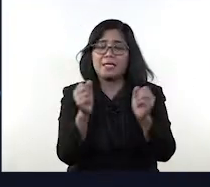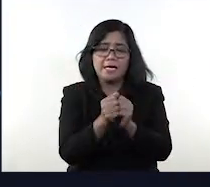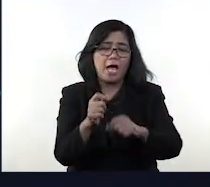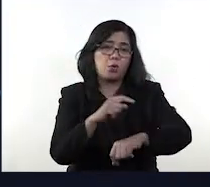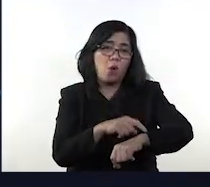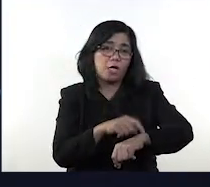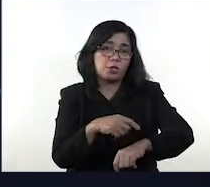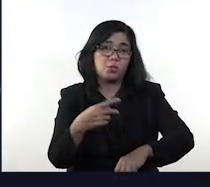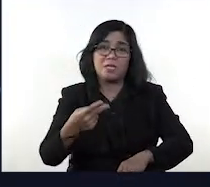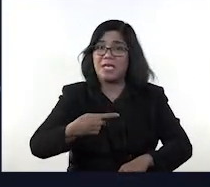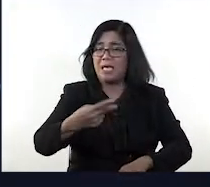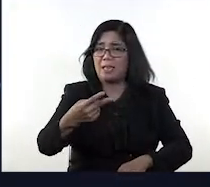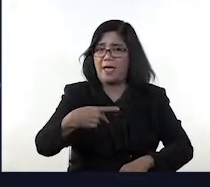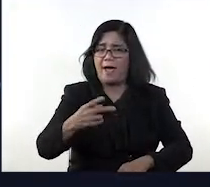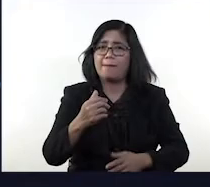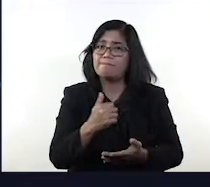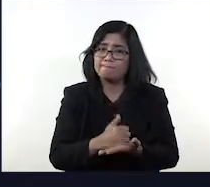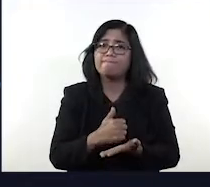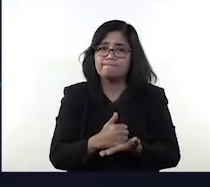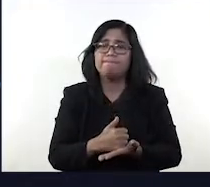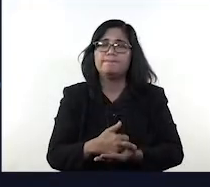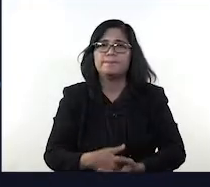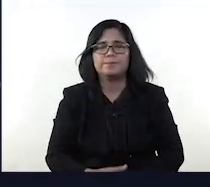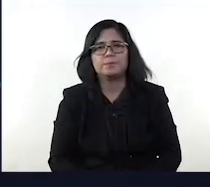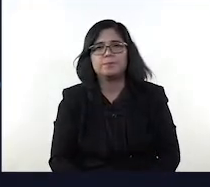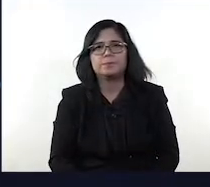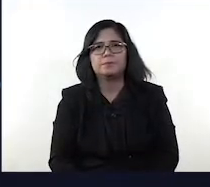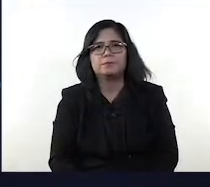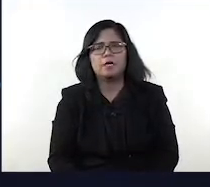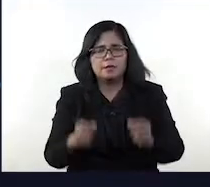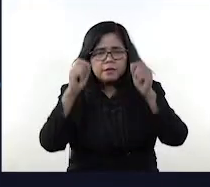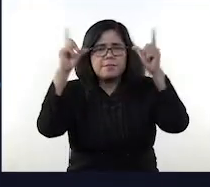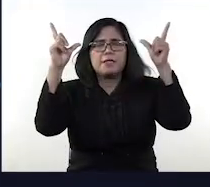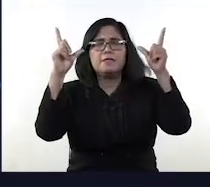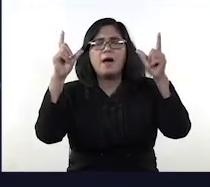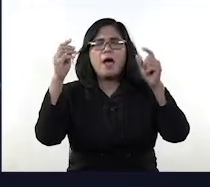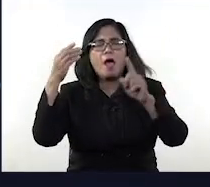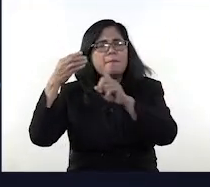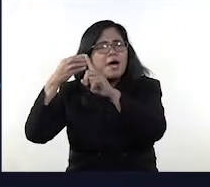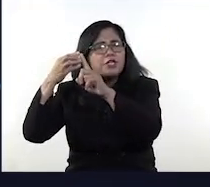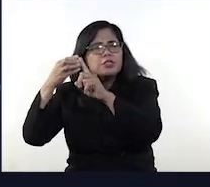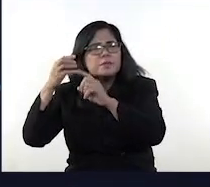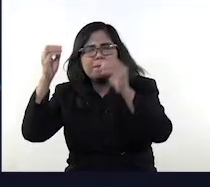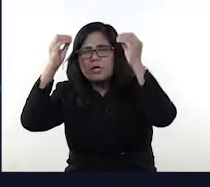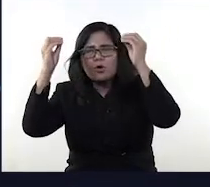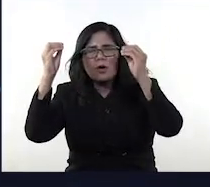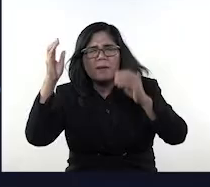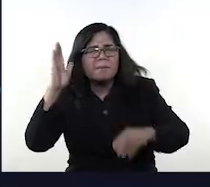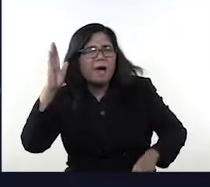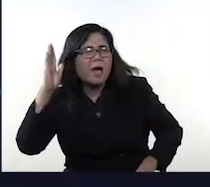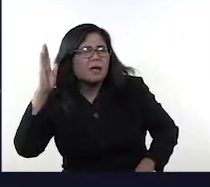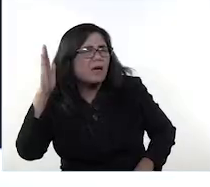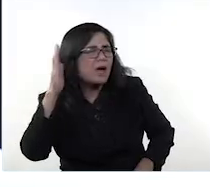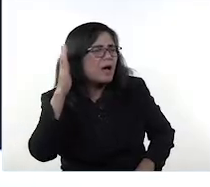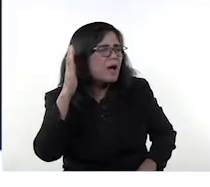Waktunya Tuhan beda dengan waktu kita Hai tiba-tiba Dia lagi bingung kemana Yesus kok nggak kedengeran lagi